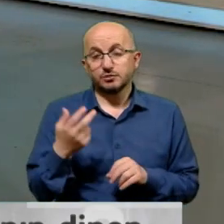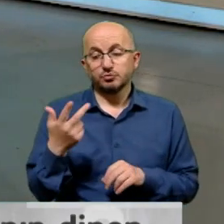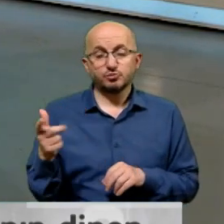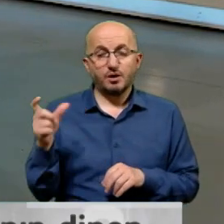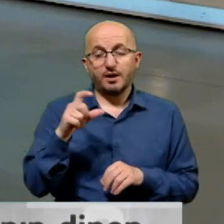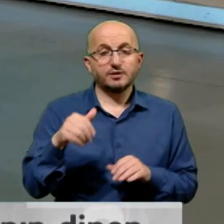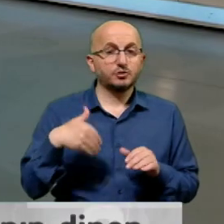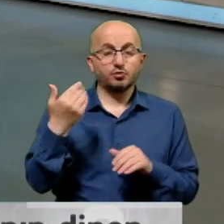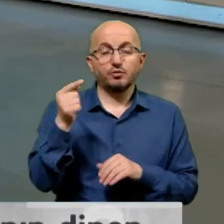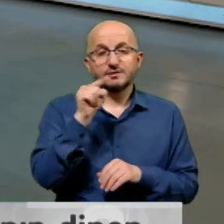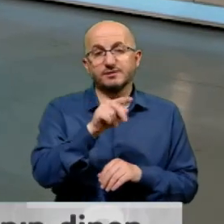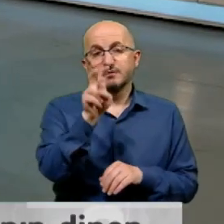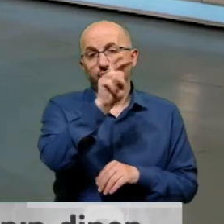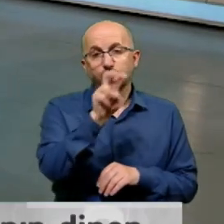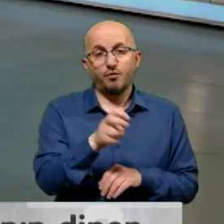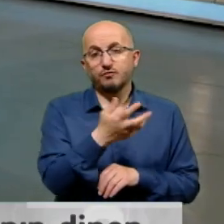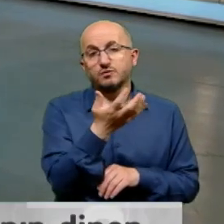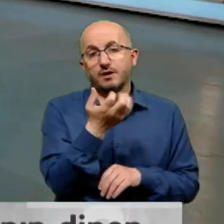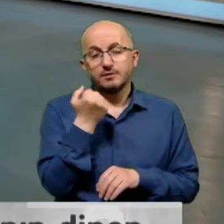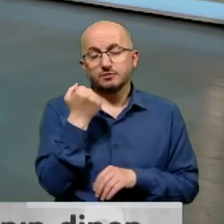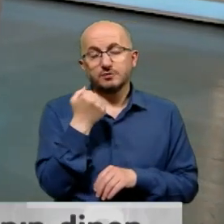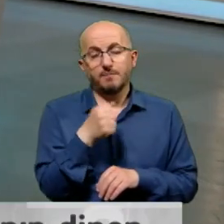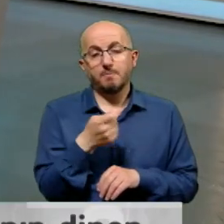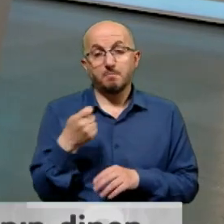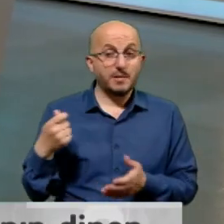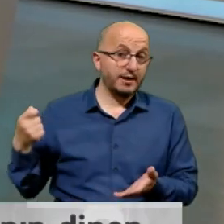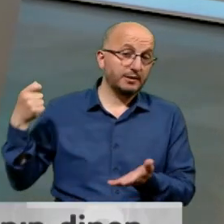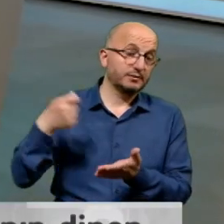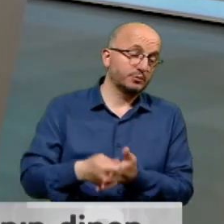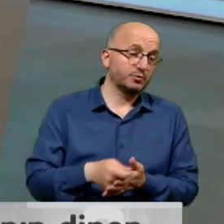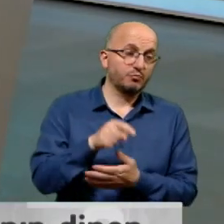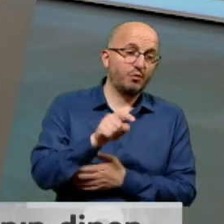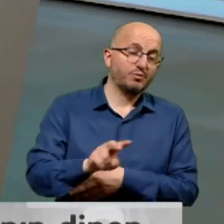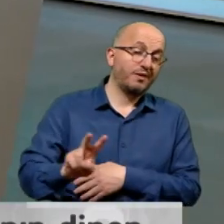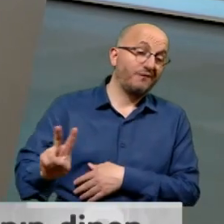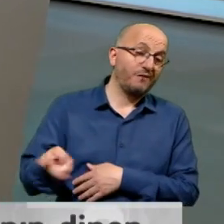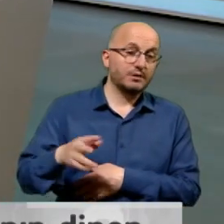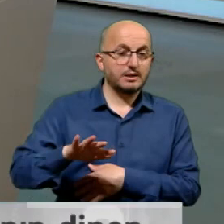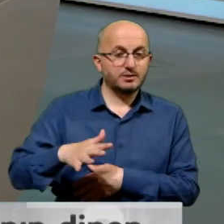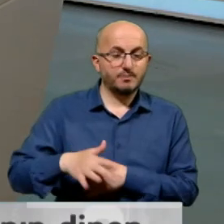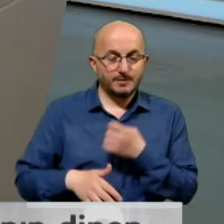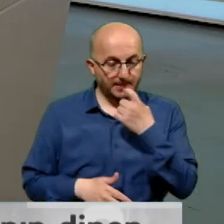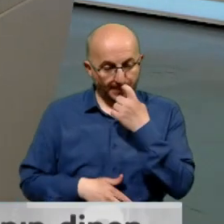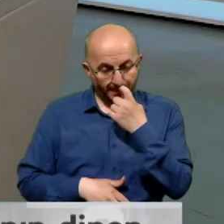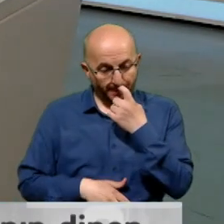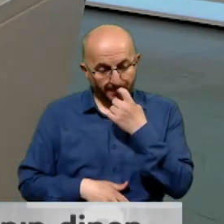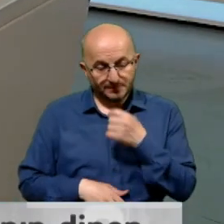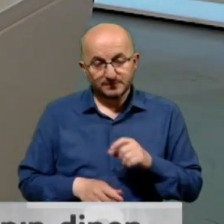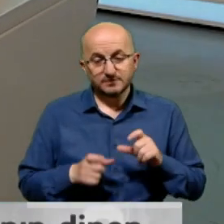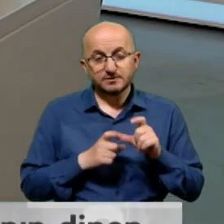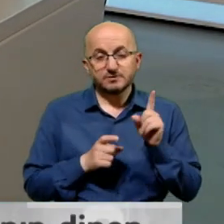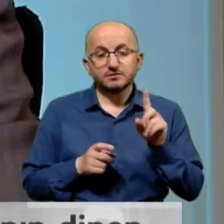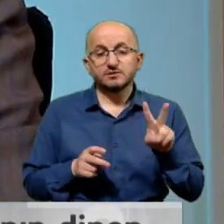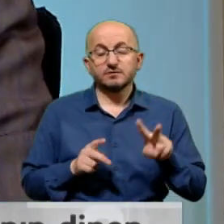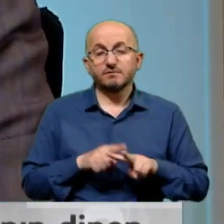sonra döviz alacağım hem de şu kadar da Para yatırıyorum ondan da vazgeçebilirim swap işlemleri